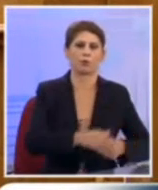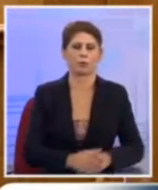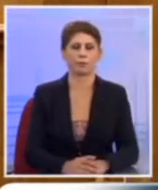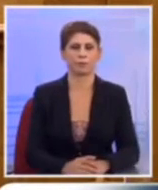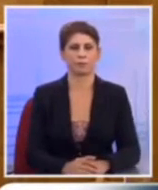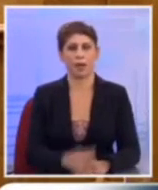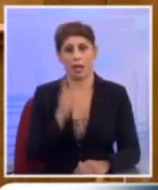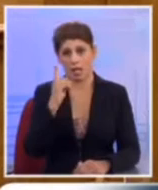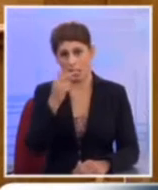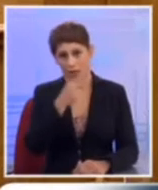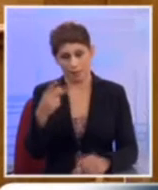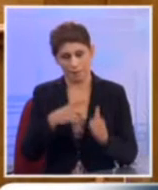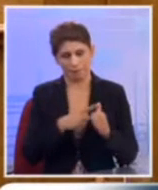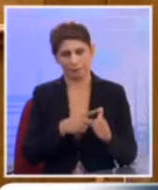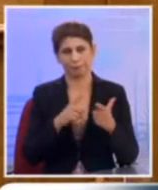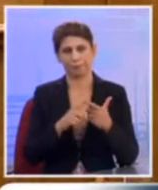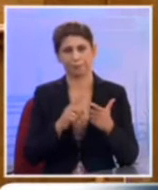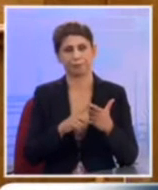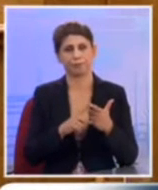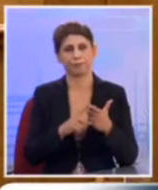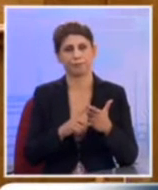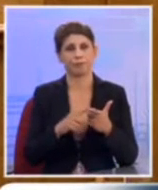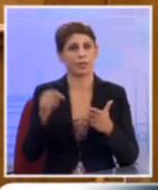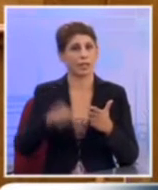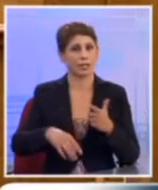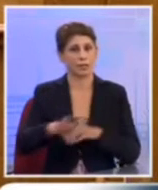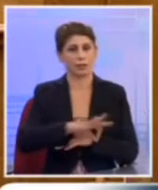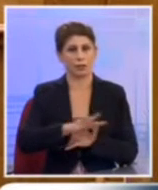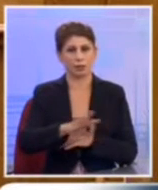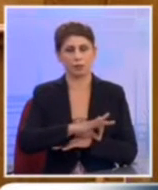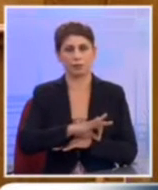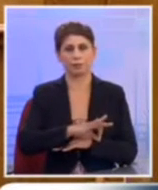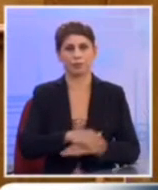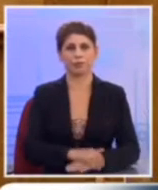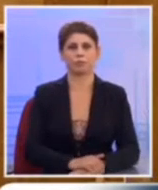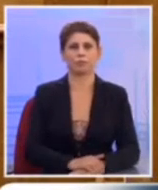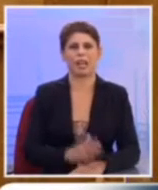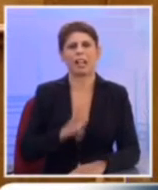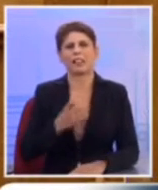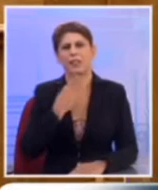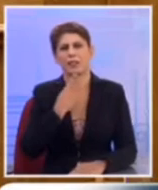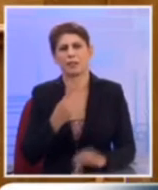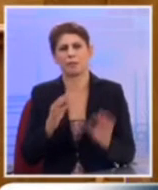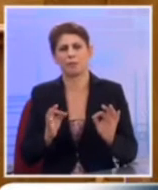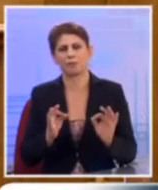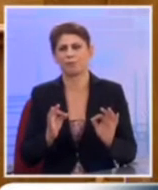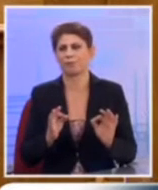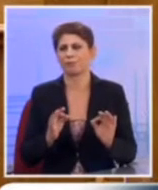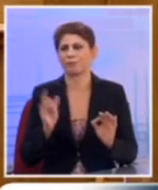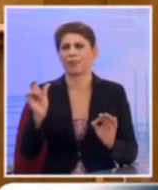Ένα θέμα είναι αυτό. Το δεύτερο είναι ότι σε αυτό το σχέδιο δεν θα ήθελα να πω χαρακτηρισμούς, αλλά όλοι